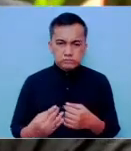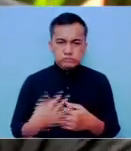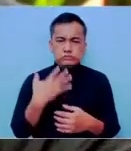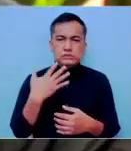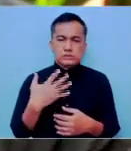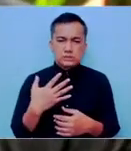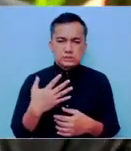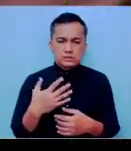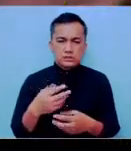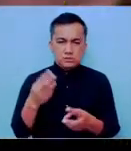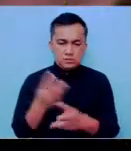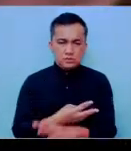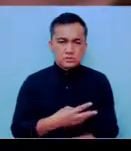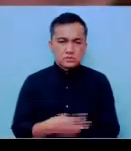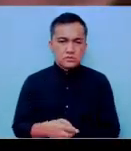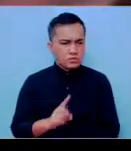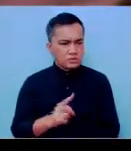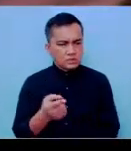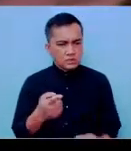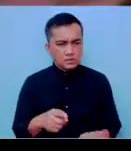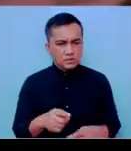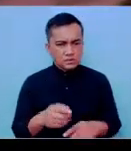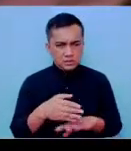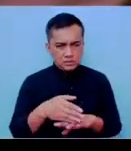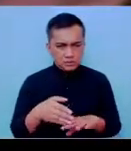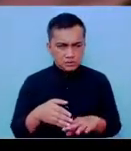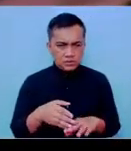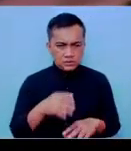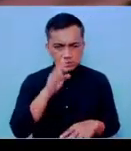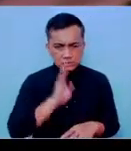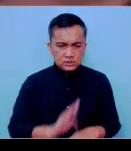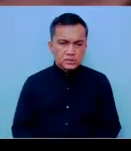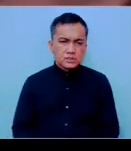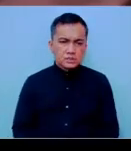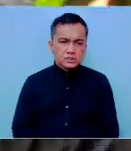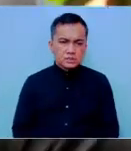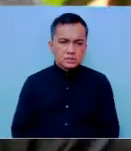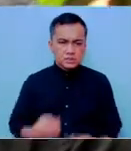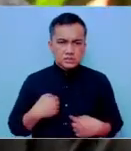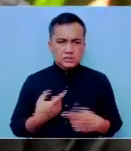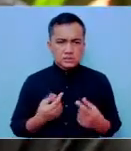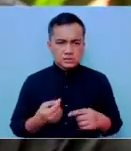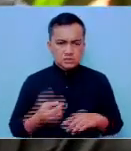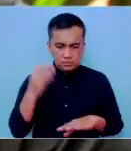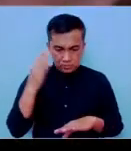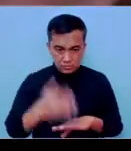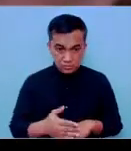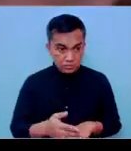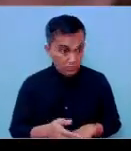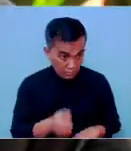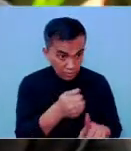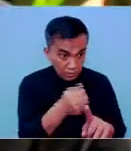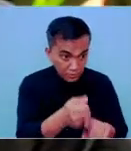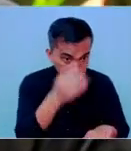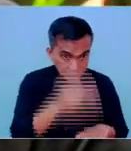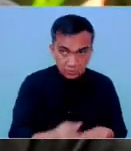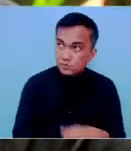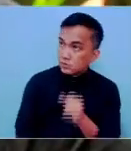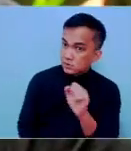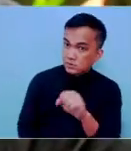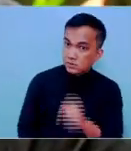po nangyari doun sa daliri niyo nasira mm eh ang ginawa ko pinutol ko to ah kayo mismo pumutol Opo